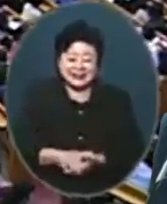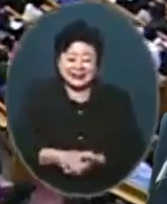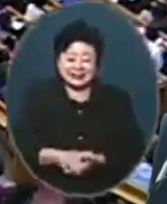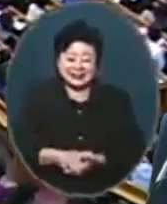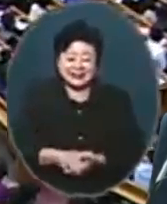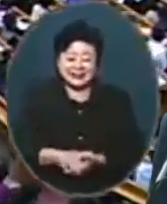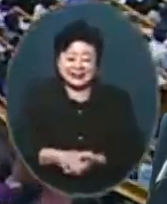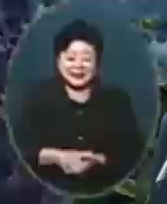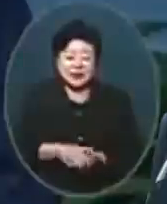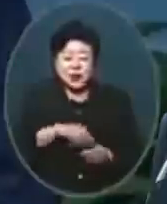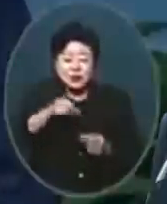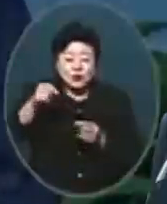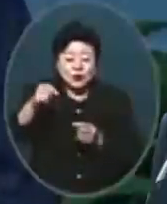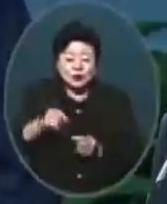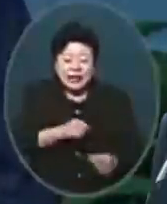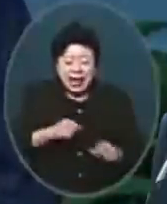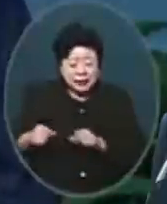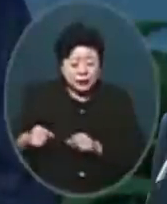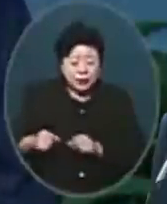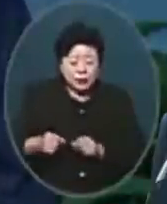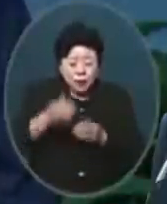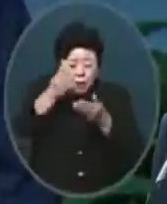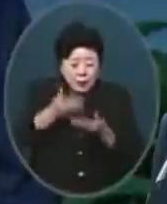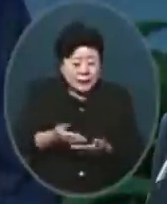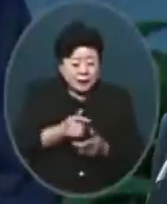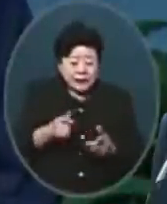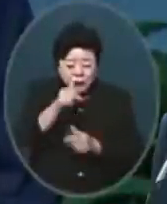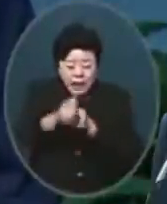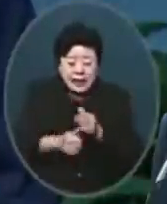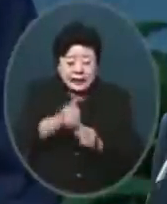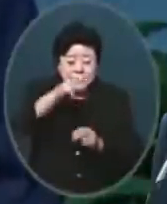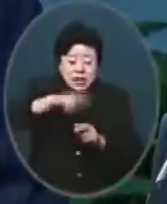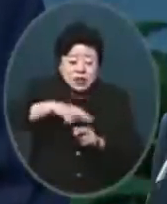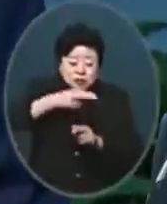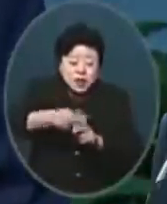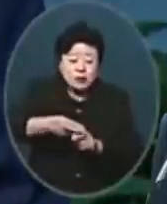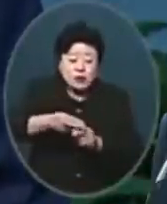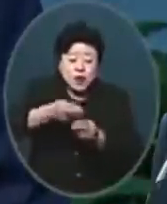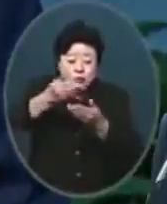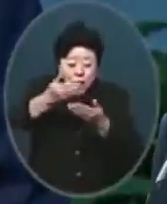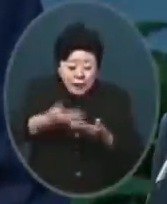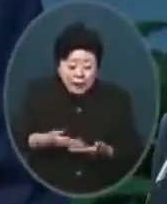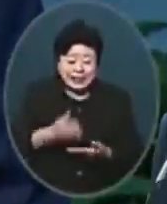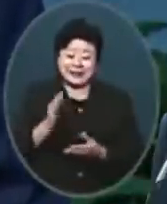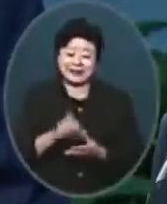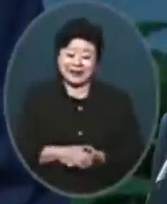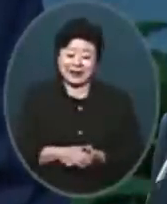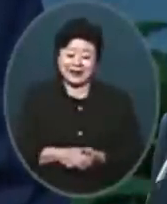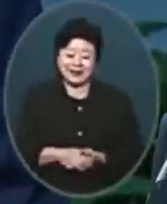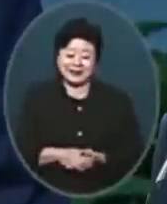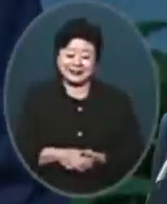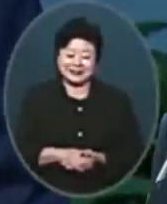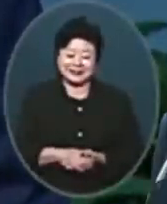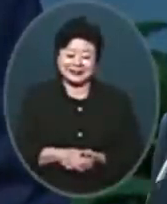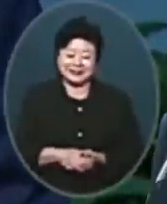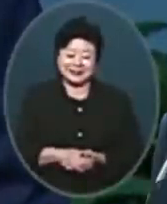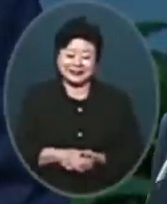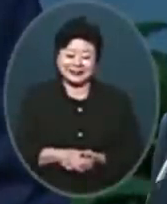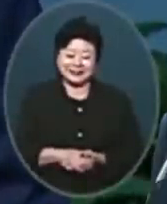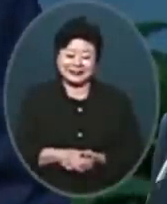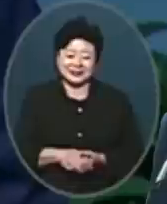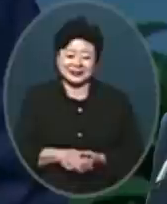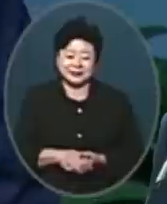구원은 우리의 행위로 말미암아 받는 것이 아니고 하나님이 선물로 주시는 것입니다.